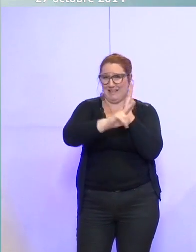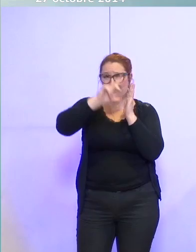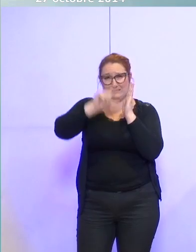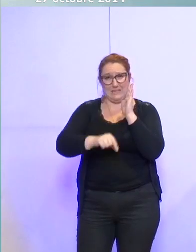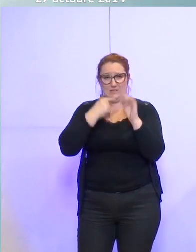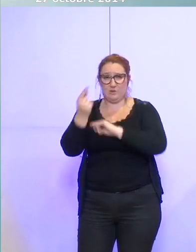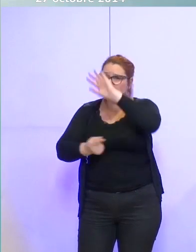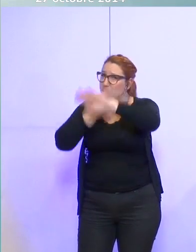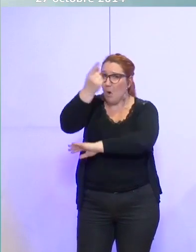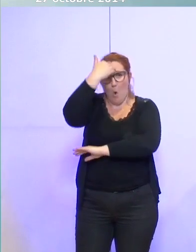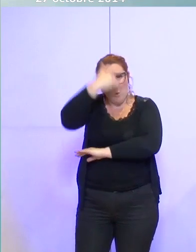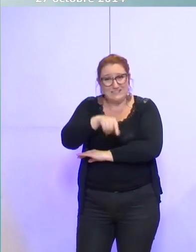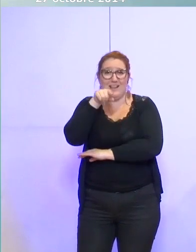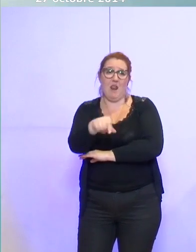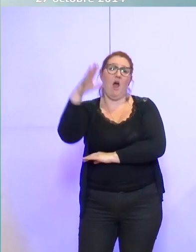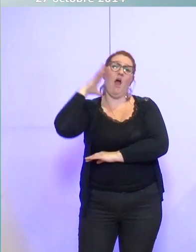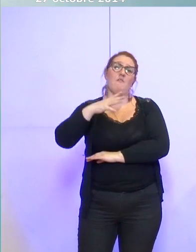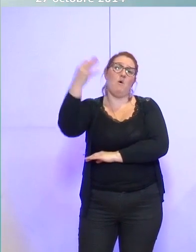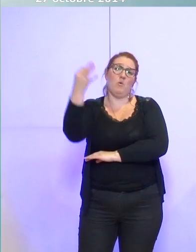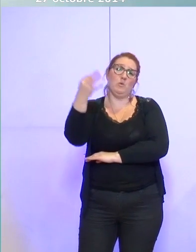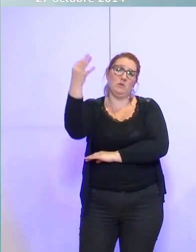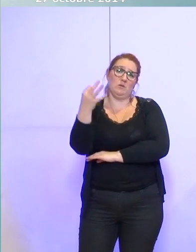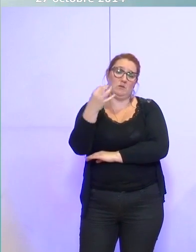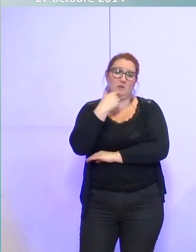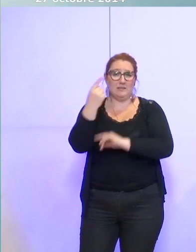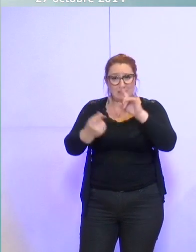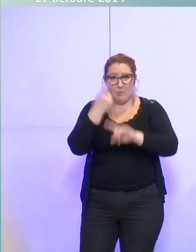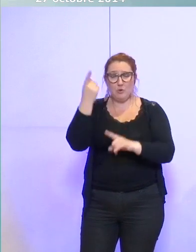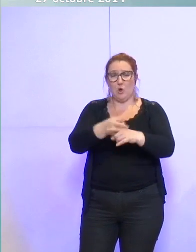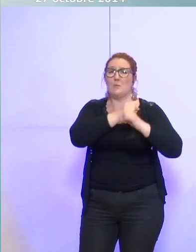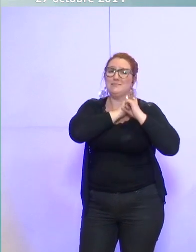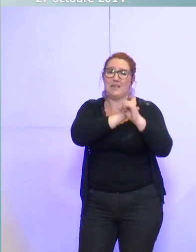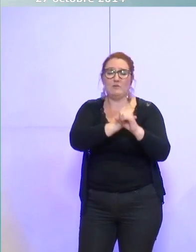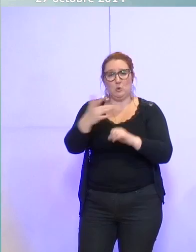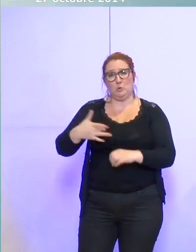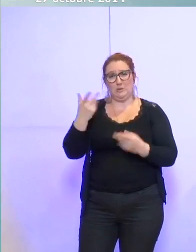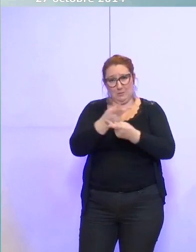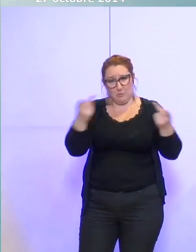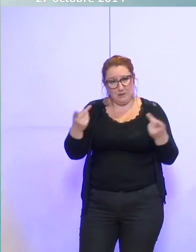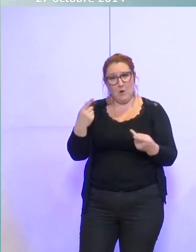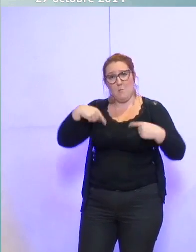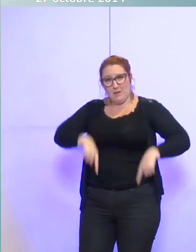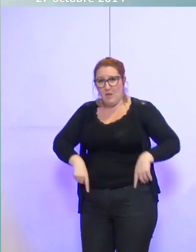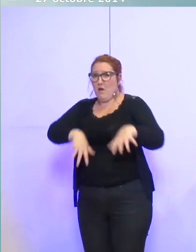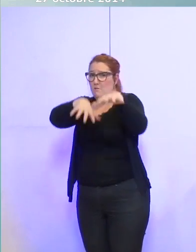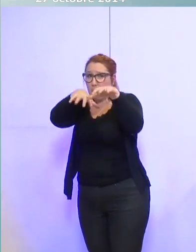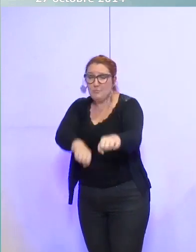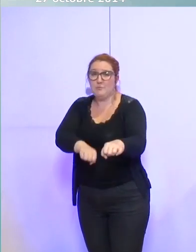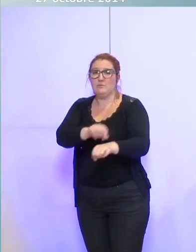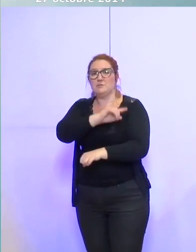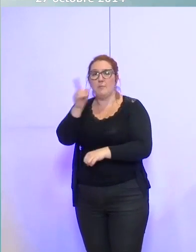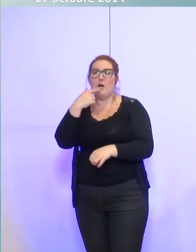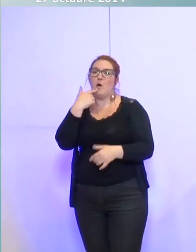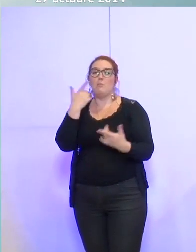mémoire. Il est essentiel qu'une servitude d'utilité publique soit établie par l'État sur cette parcelle et ne se limite pas à une